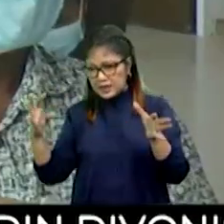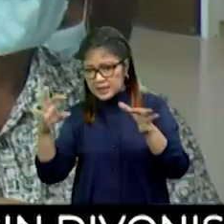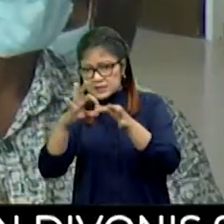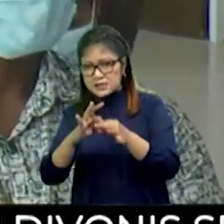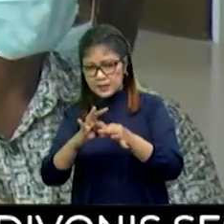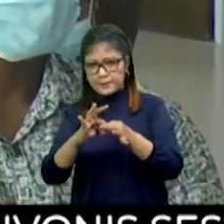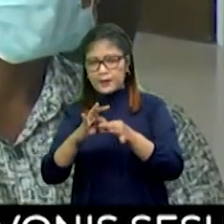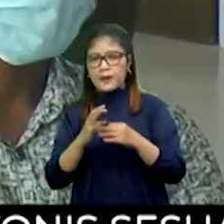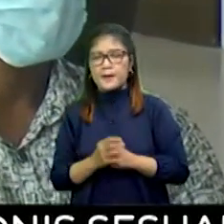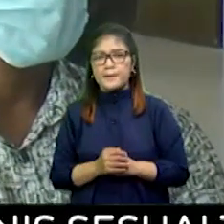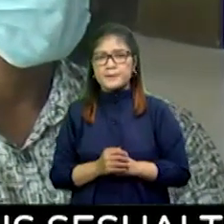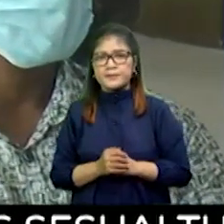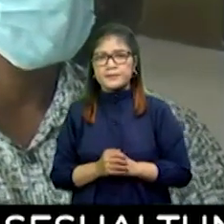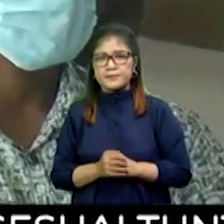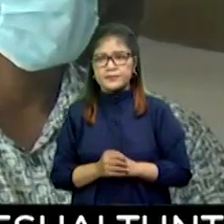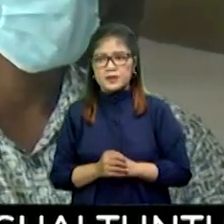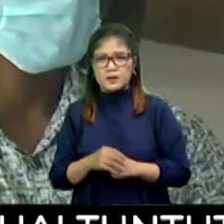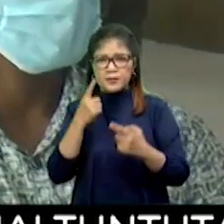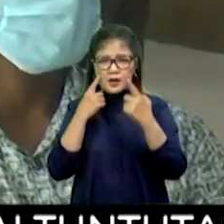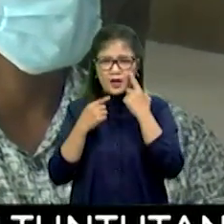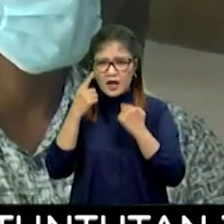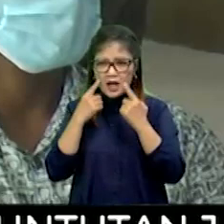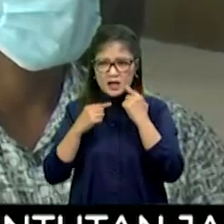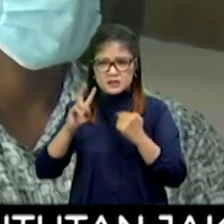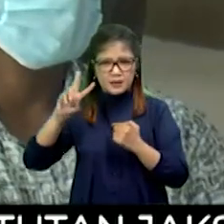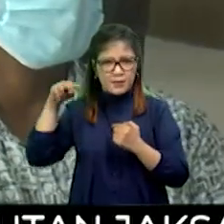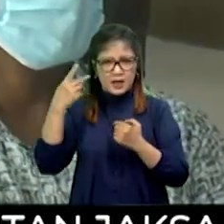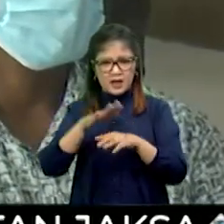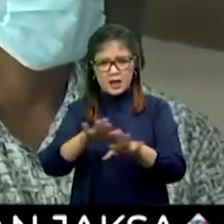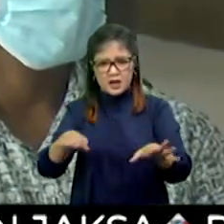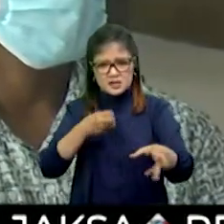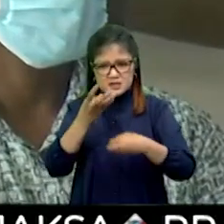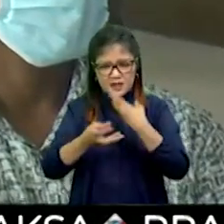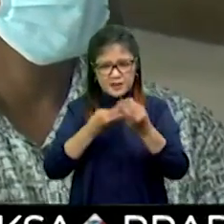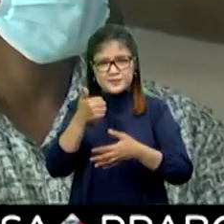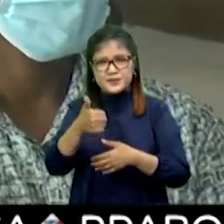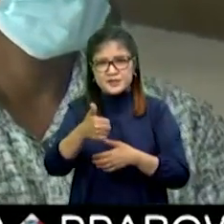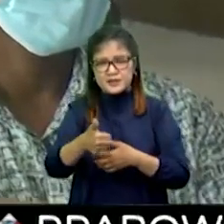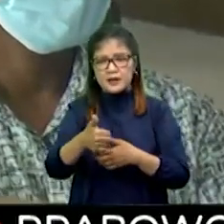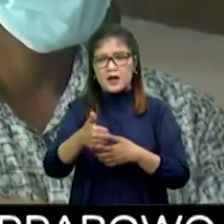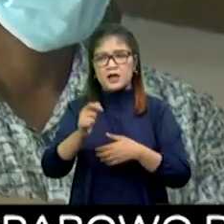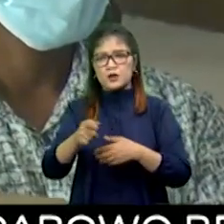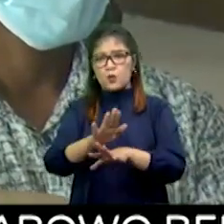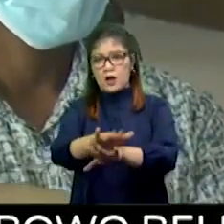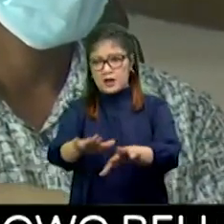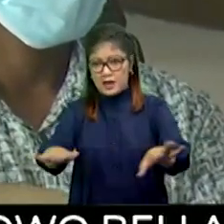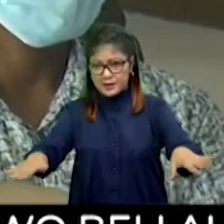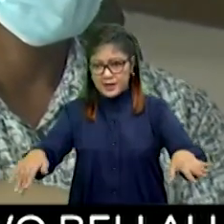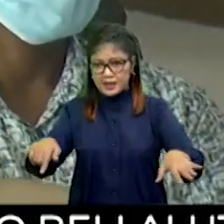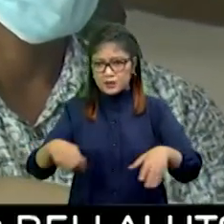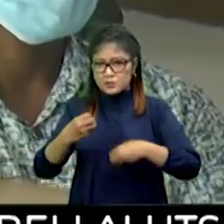Kemarin saya juga terharu waktu saya bisa ngajarin anak saya kembali anak saya juga senang